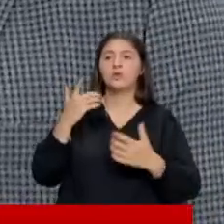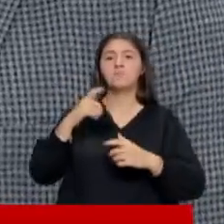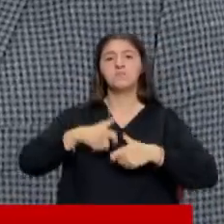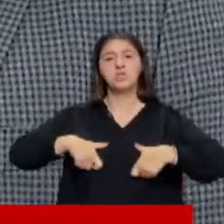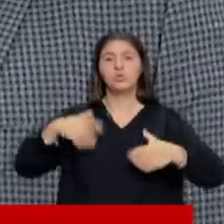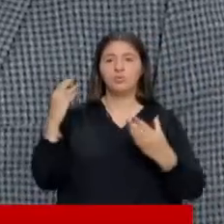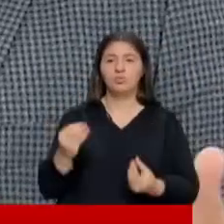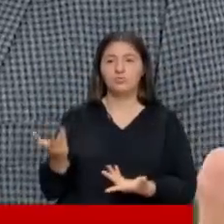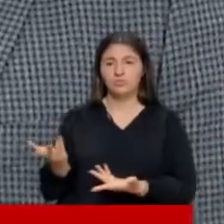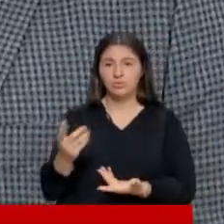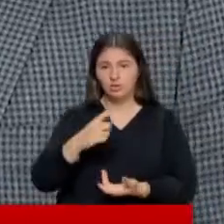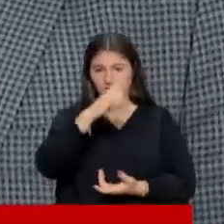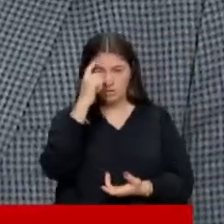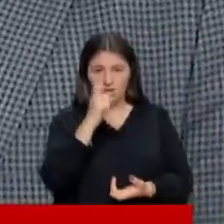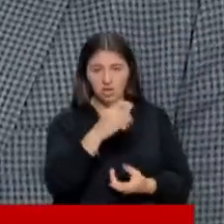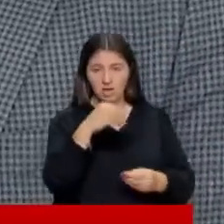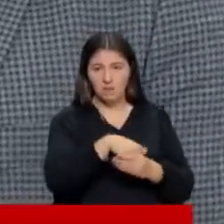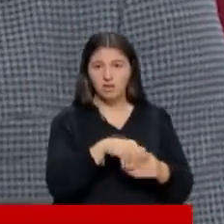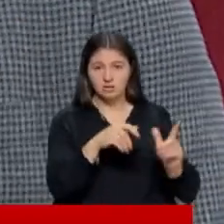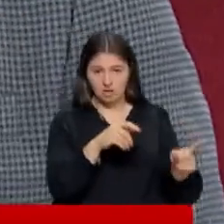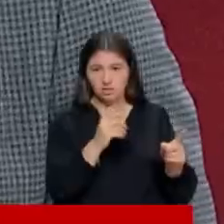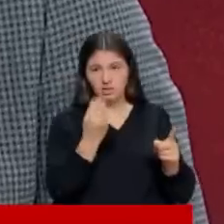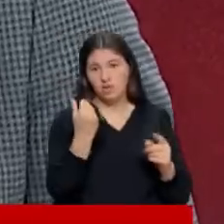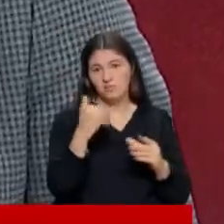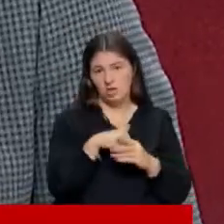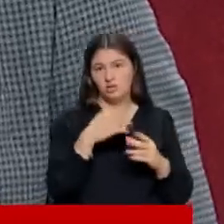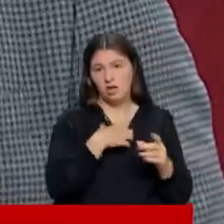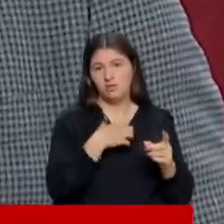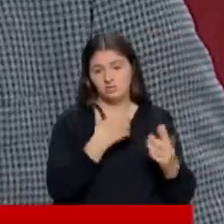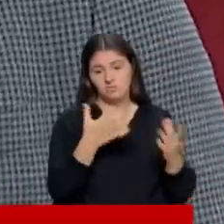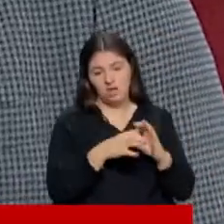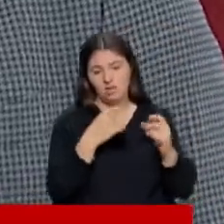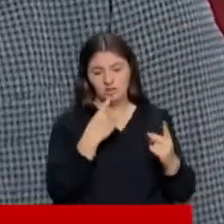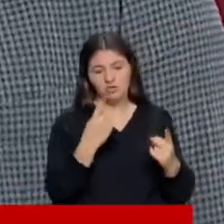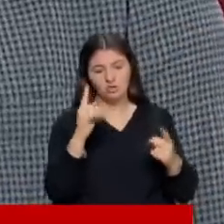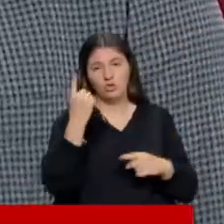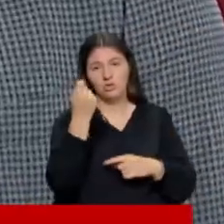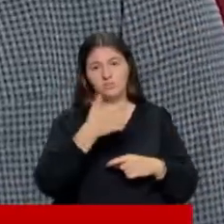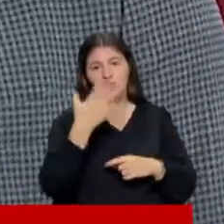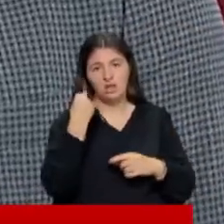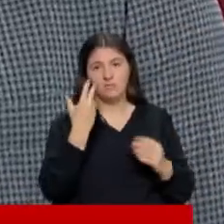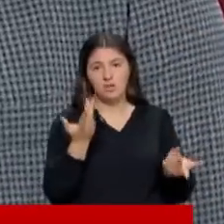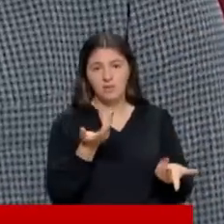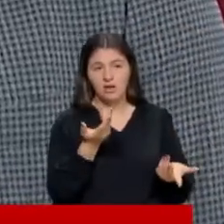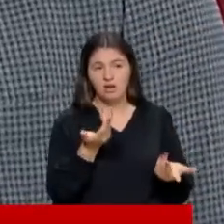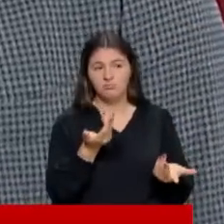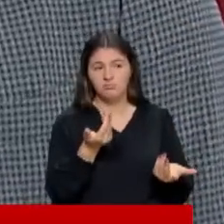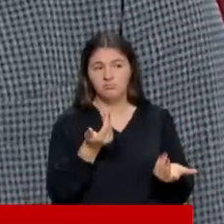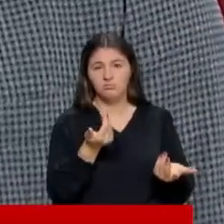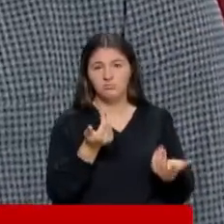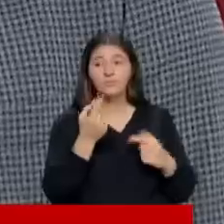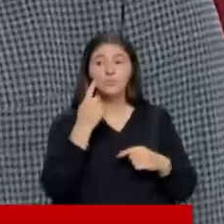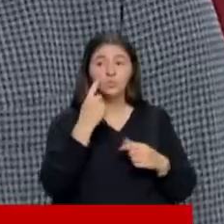olsun yaz aylarında iyi partiden Hani iyi Parti kendisini Bağlar dedi yönetimsel anlamda Ama